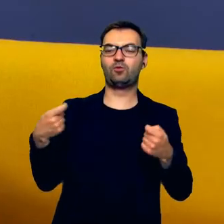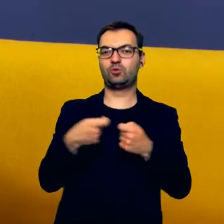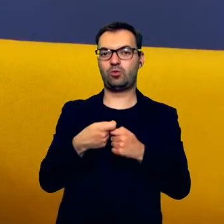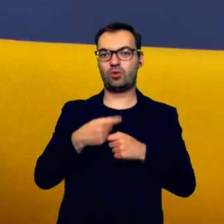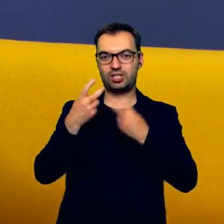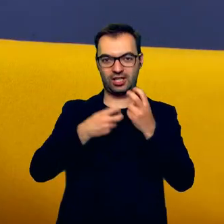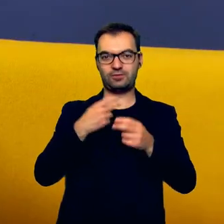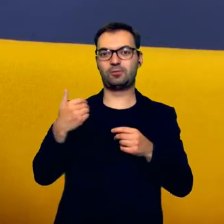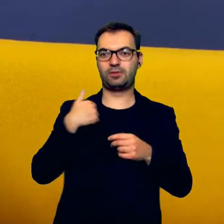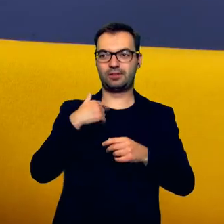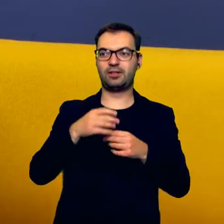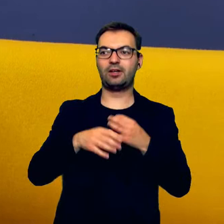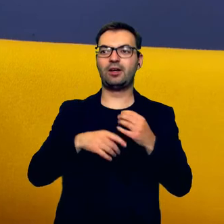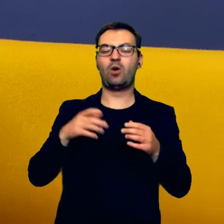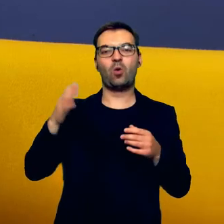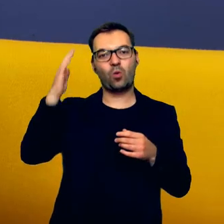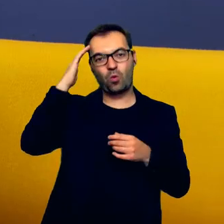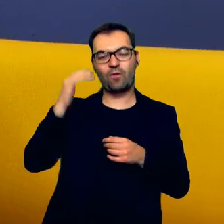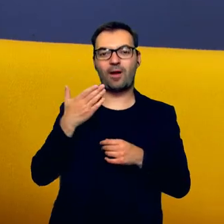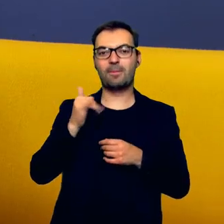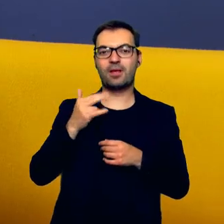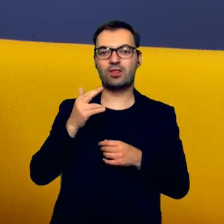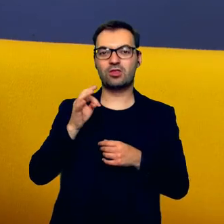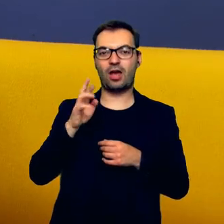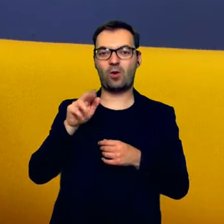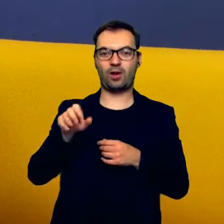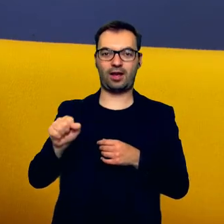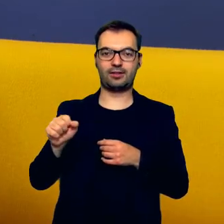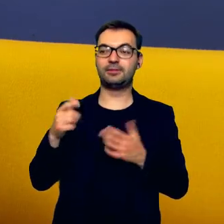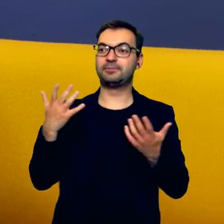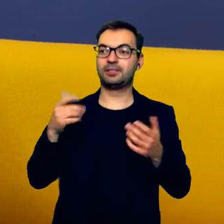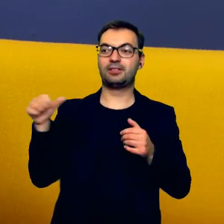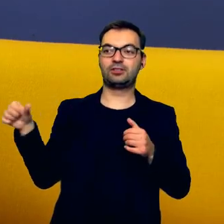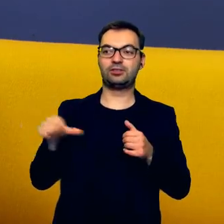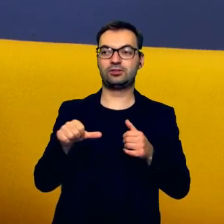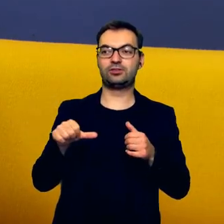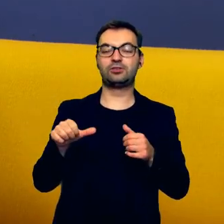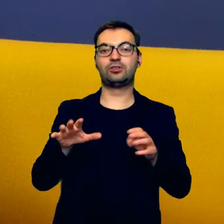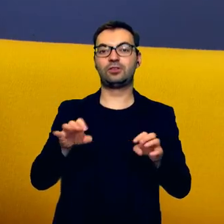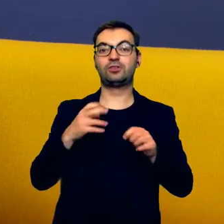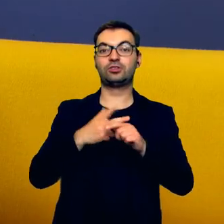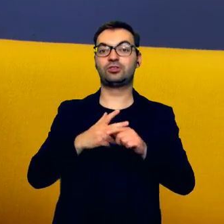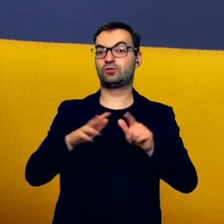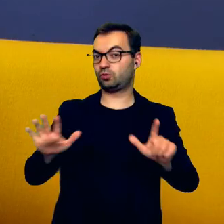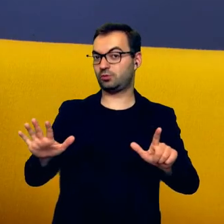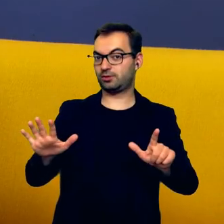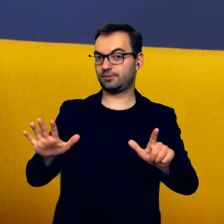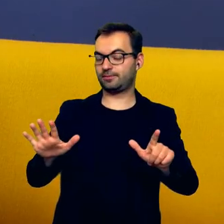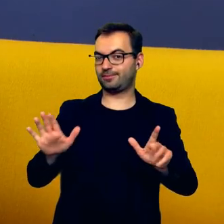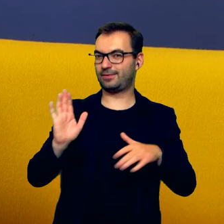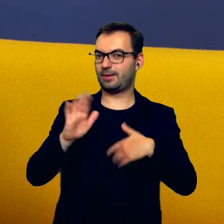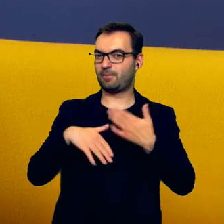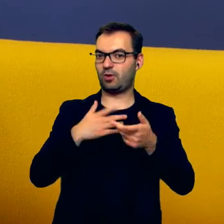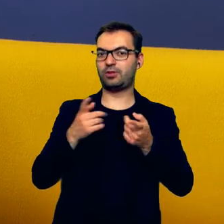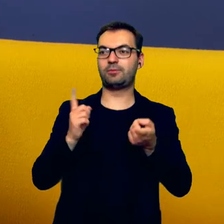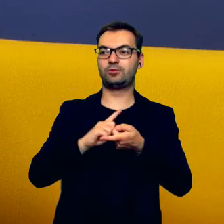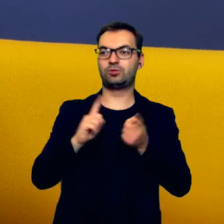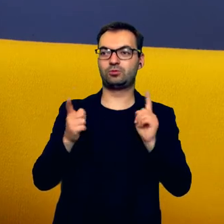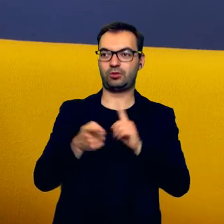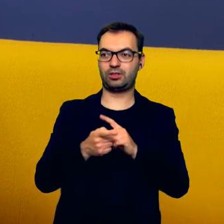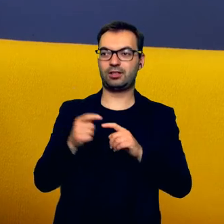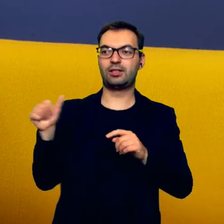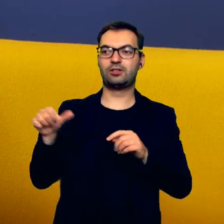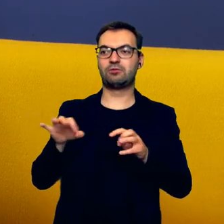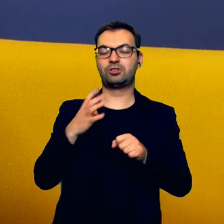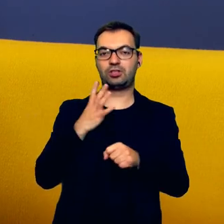wspólne śledztwo w powieści Głowa Minotaura, której to powieści akcja toczy się w roku 1937. Później nastąpiło ich spotkanie w